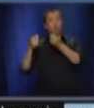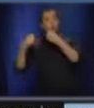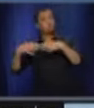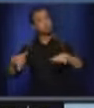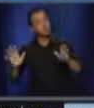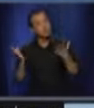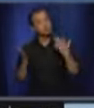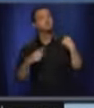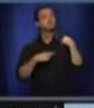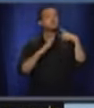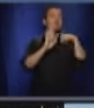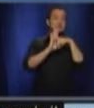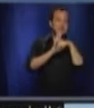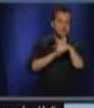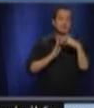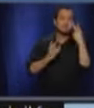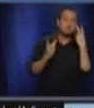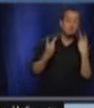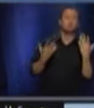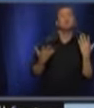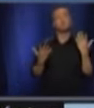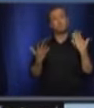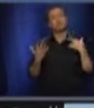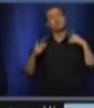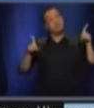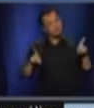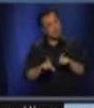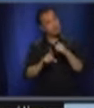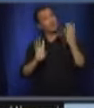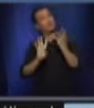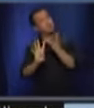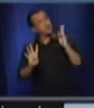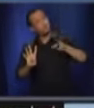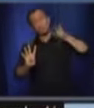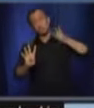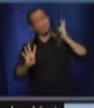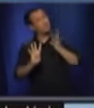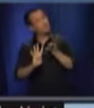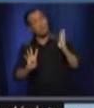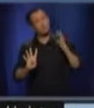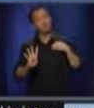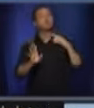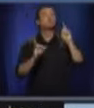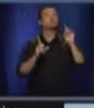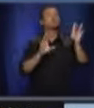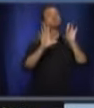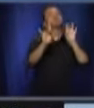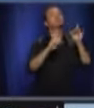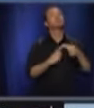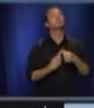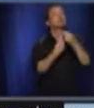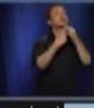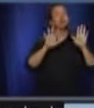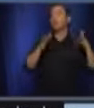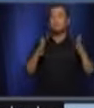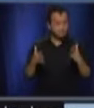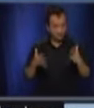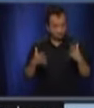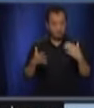eu des efforts, mais on doit prioriser certaines personnes. Ça, c'est important de le clarifier